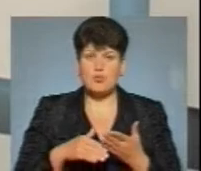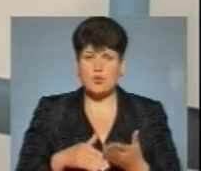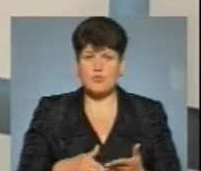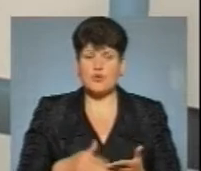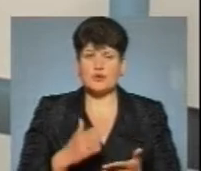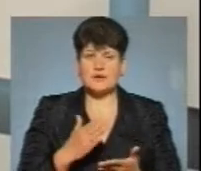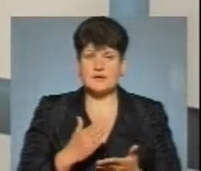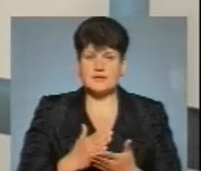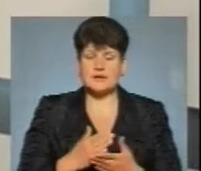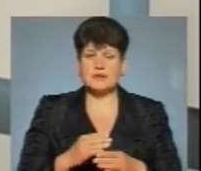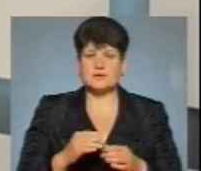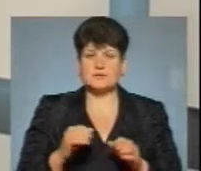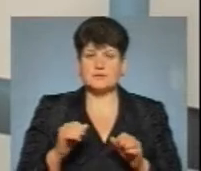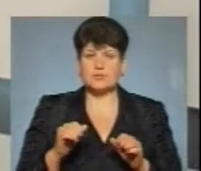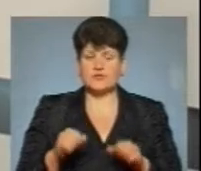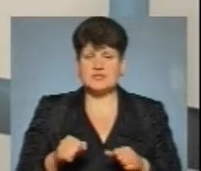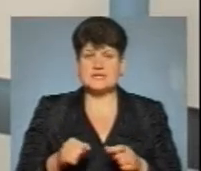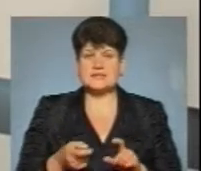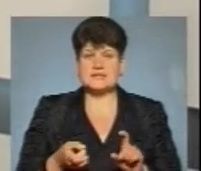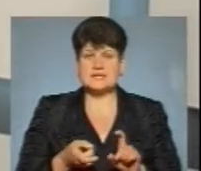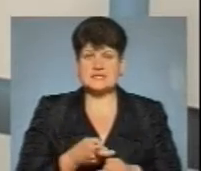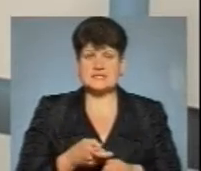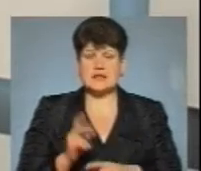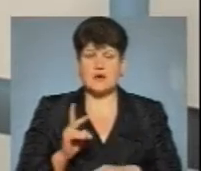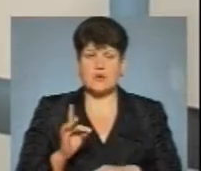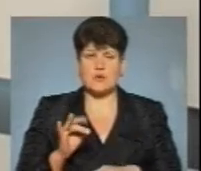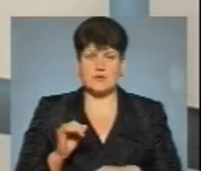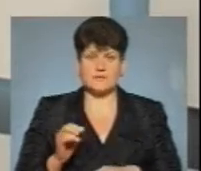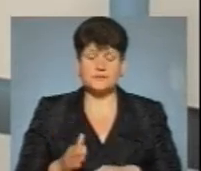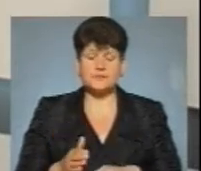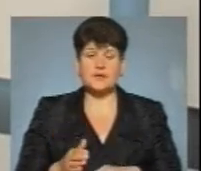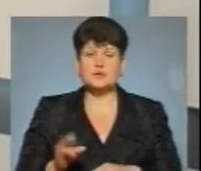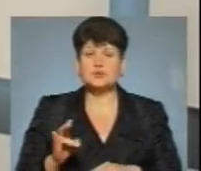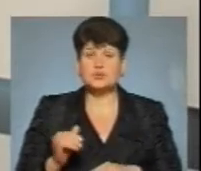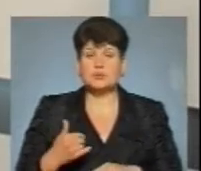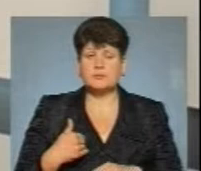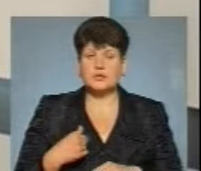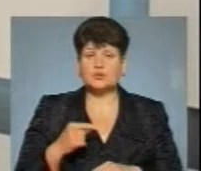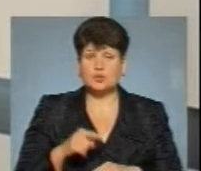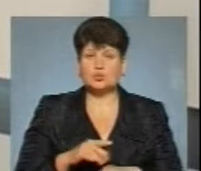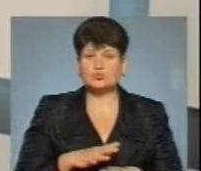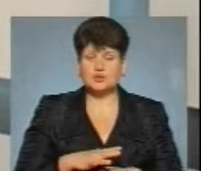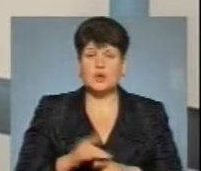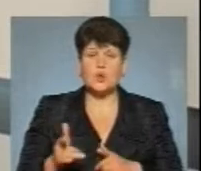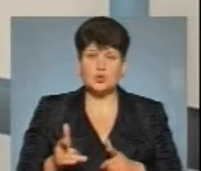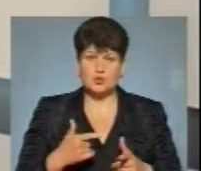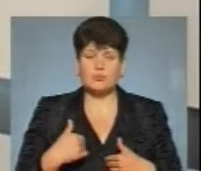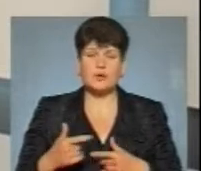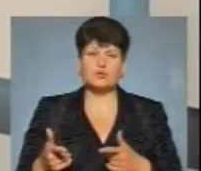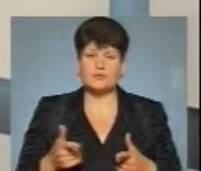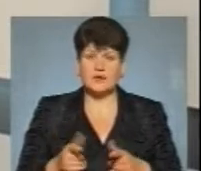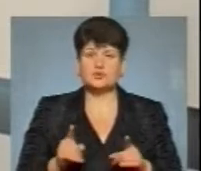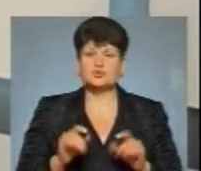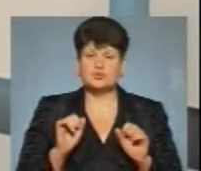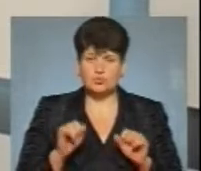є ймовірність, скажімо, заразитися на COVID-19. Ну, ми до того були готові, ми відповідно готувалися, що може